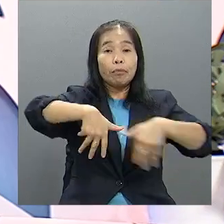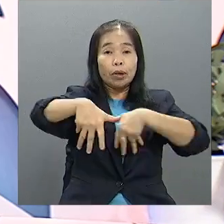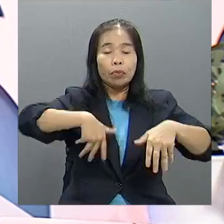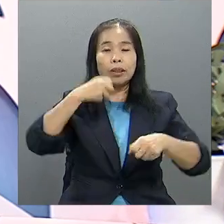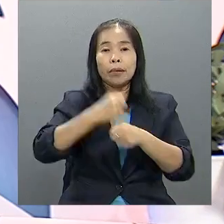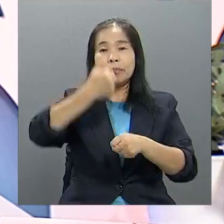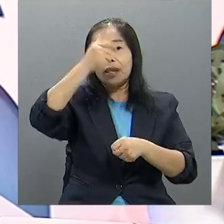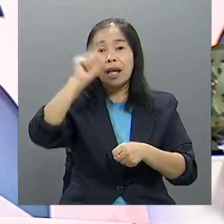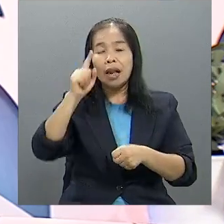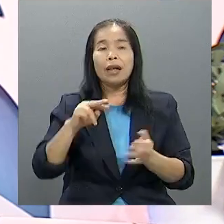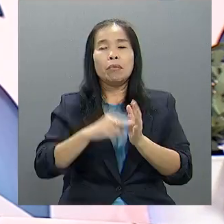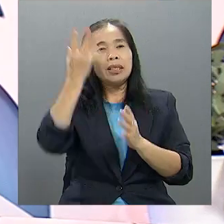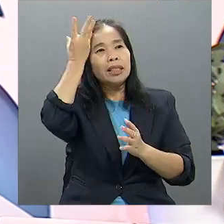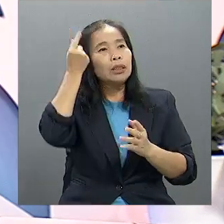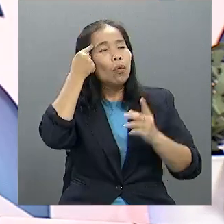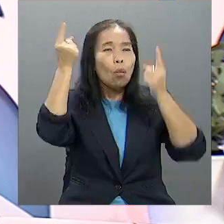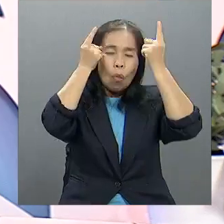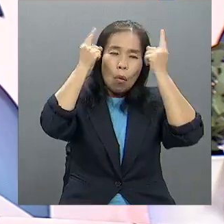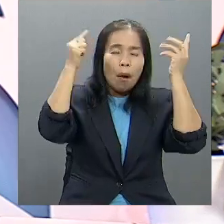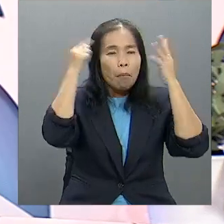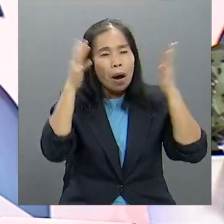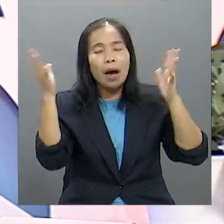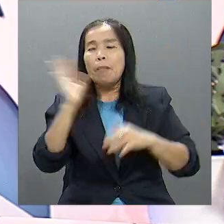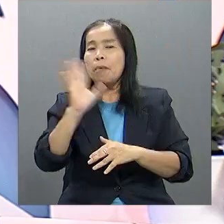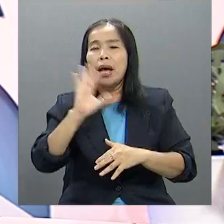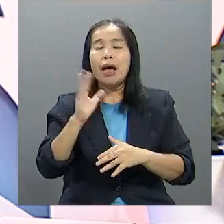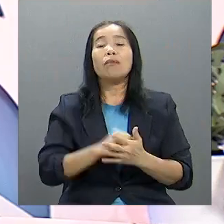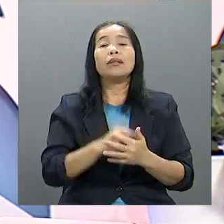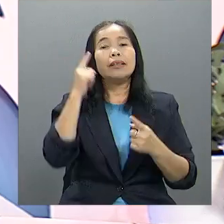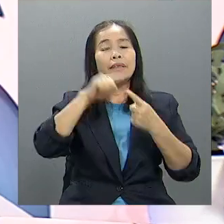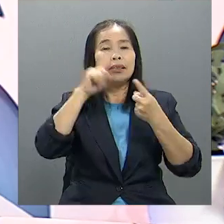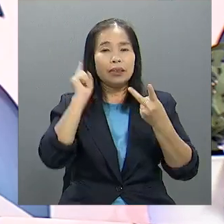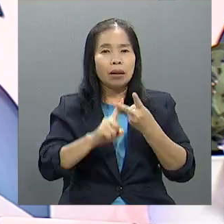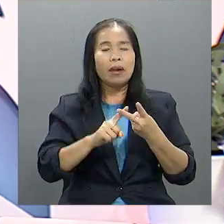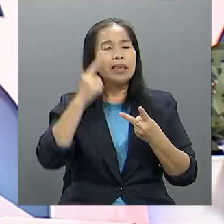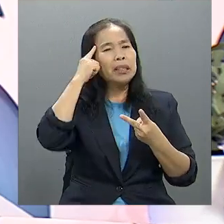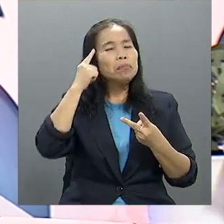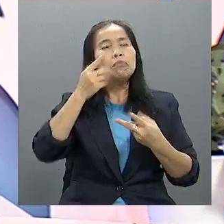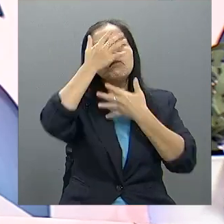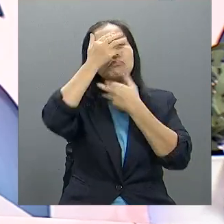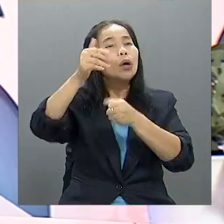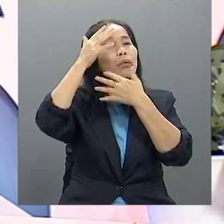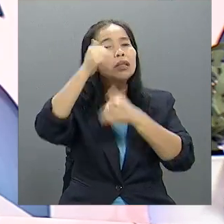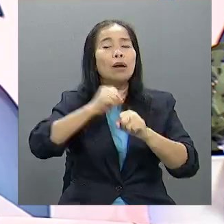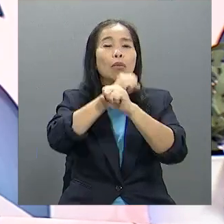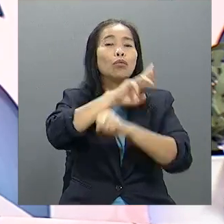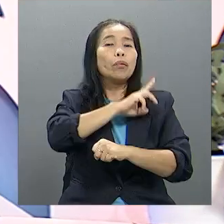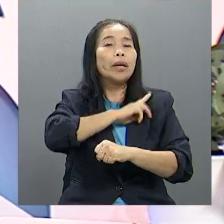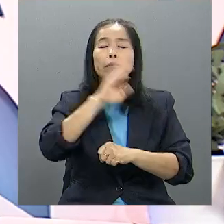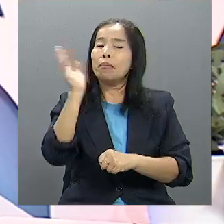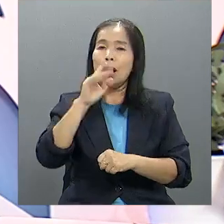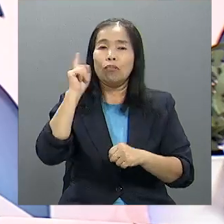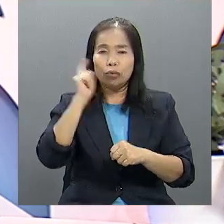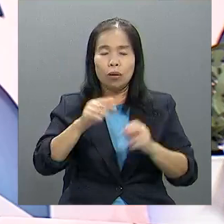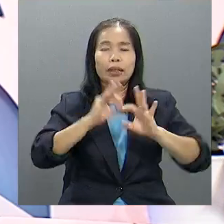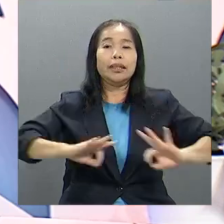ม่กังวลจนเกินไปจนไม่สามารถจะทำอะไรเลยหรือว่าไม่ละเลยจนไม่ระวังตัวนะคะขอให้เราทุกคนปฏิบัติตามม